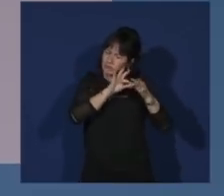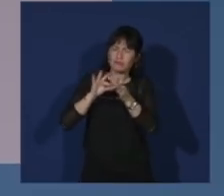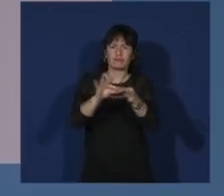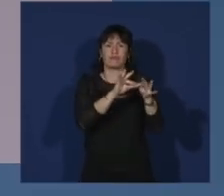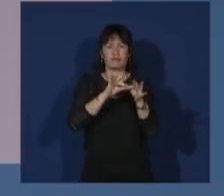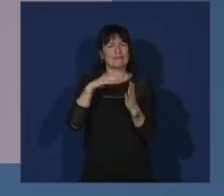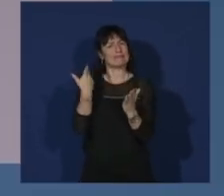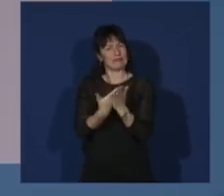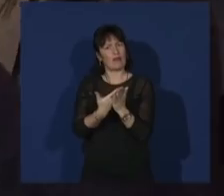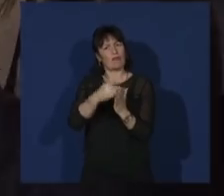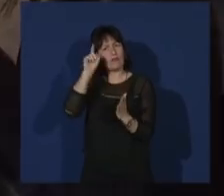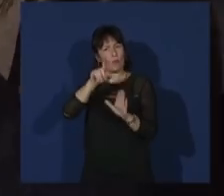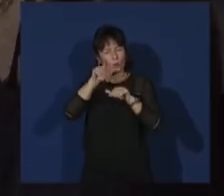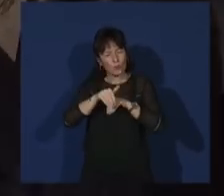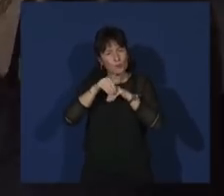c'est cela que nous devons.